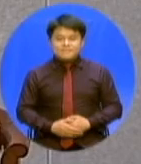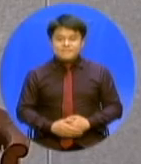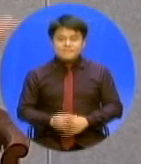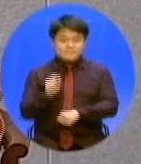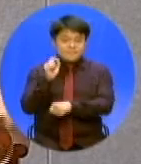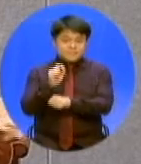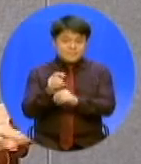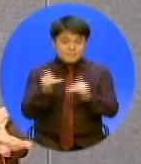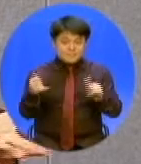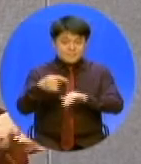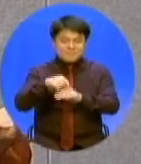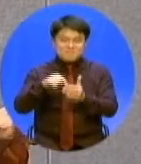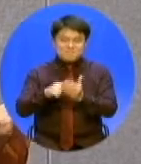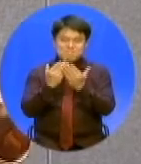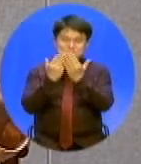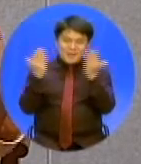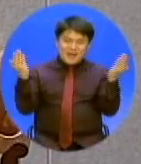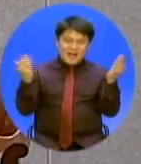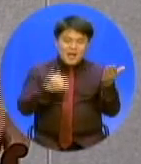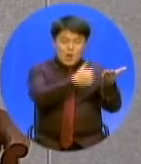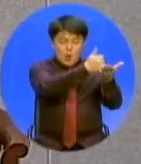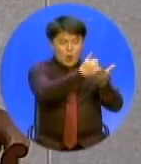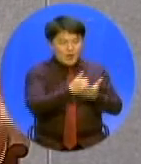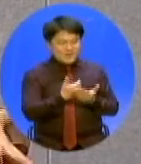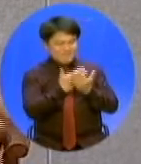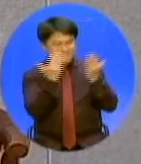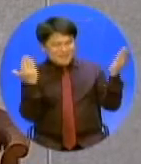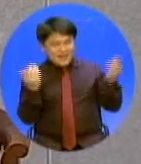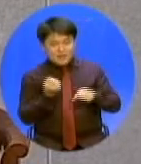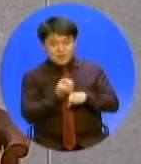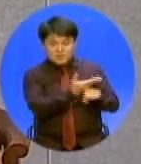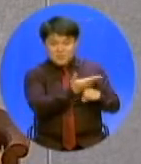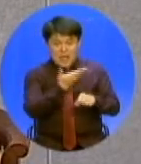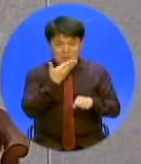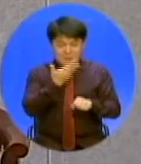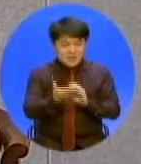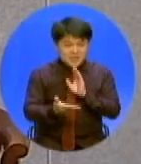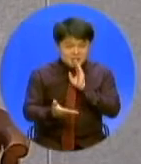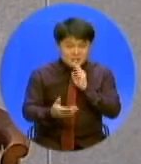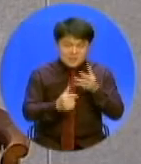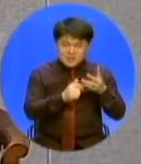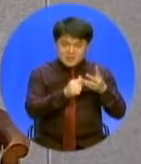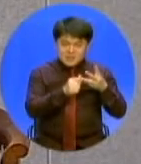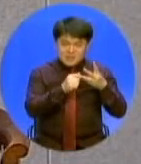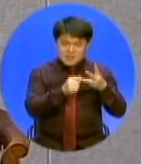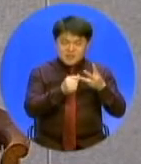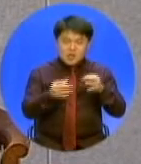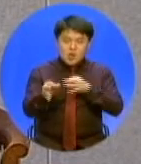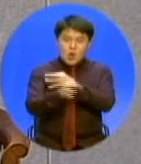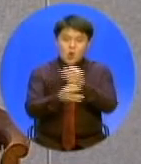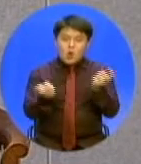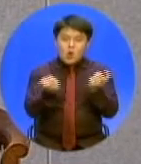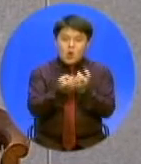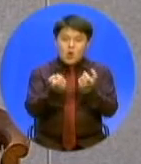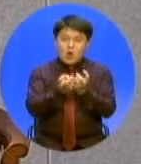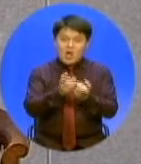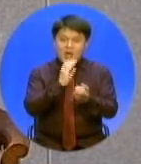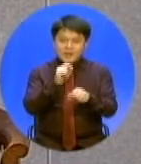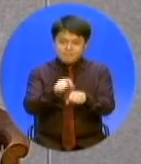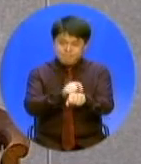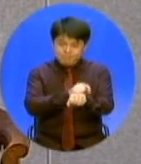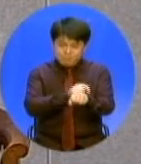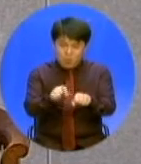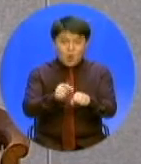직원들의 마음이 밝아야지 오는 손님한테도 네. 그 그렇죠. 밝음이 전해지는 네. 거 아니에요? 세 번째 그 경영 방침이 굉장히